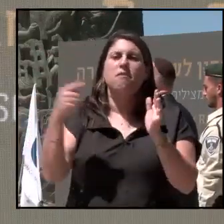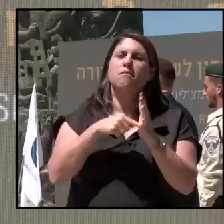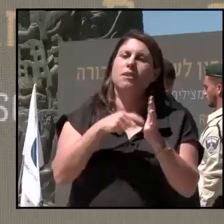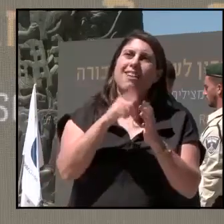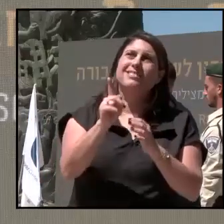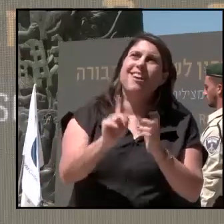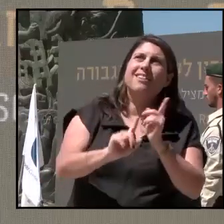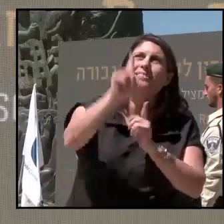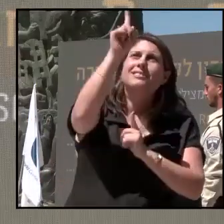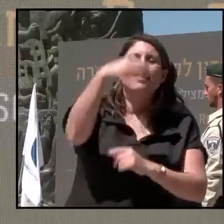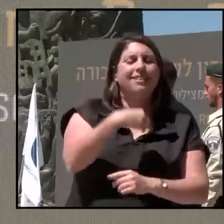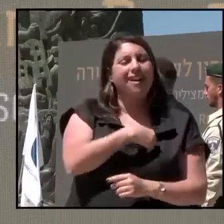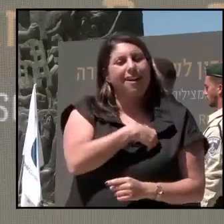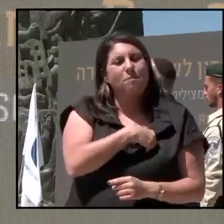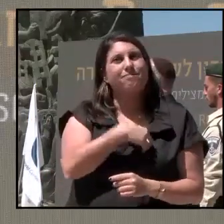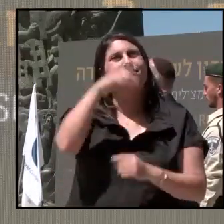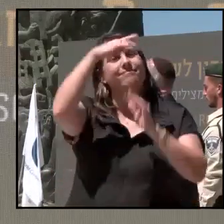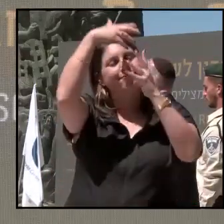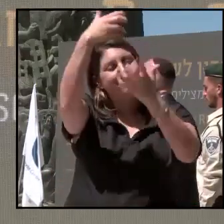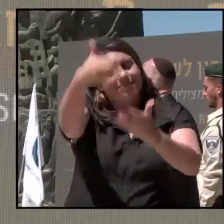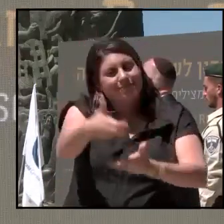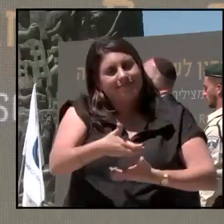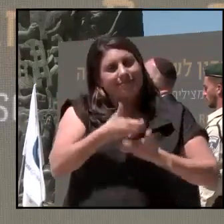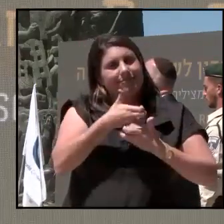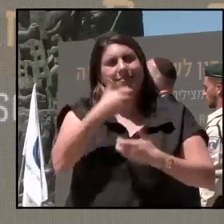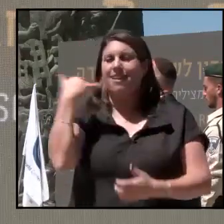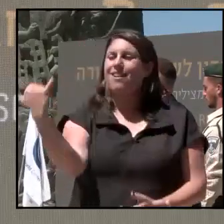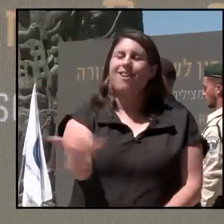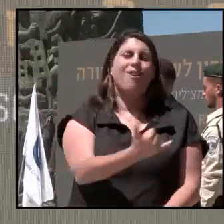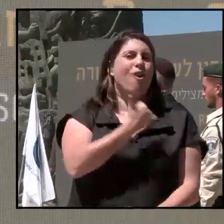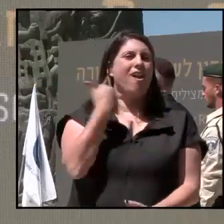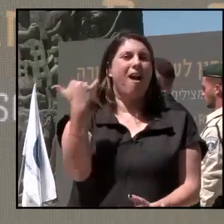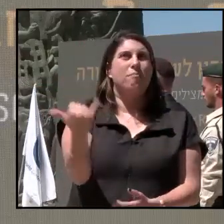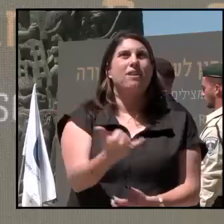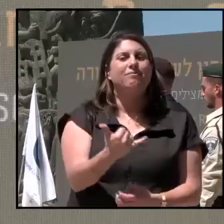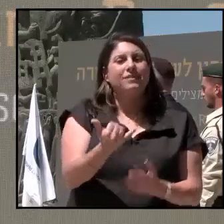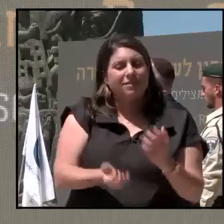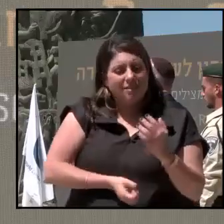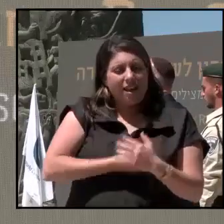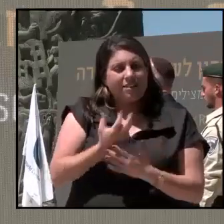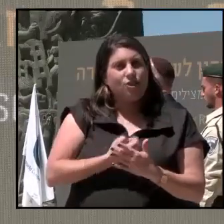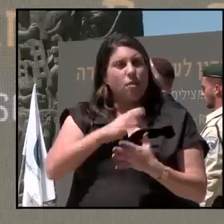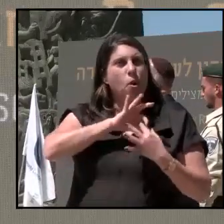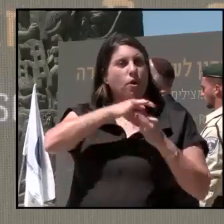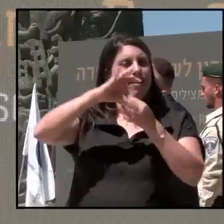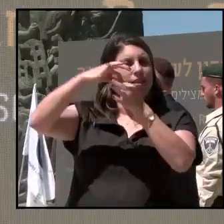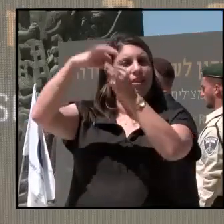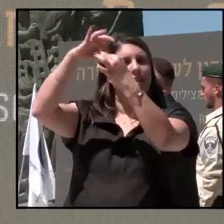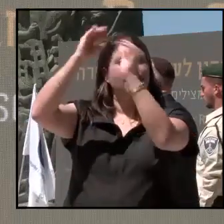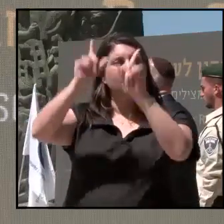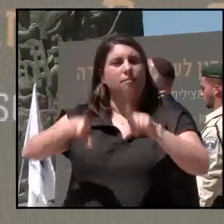בעל הרחמים יסתירם בסדר כנפיו לעולמים, ויצרור בצרור החיים את